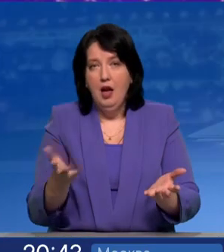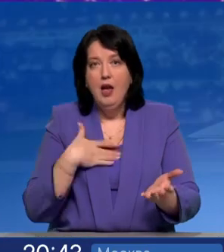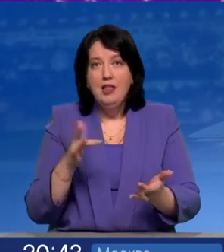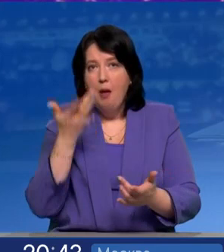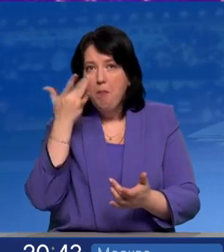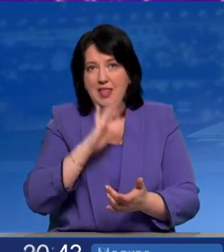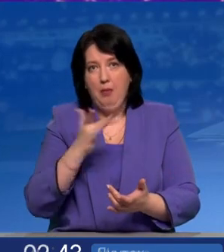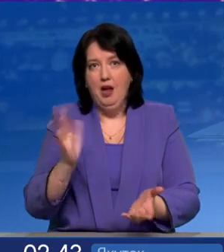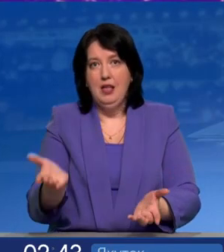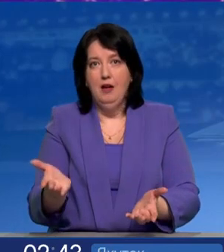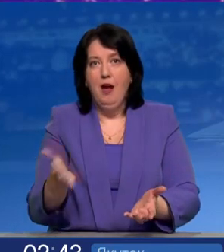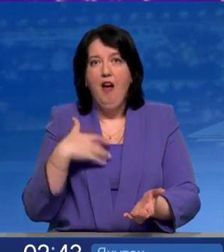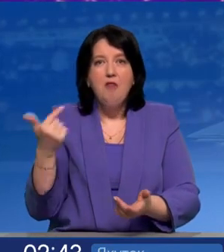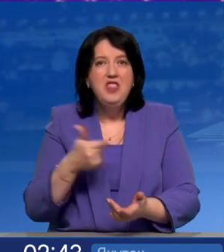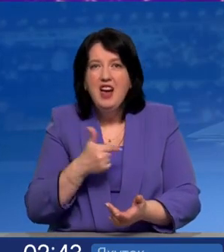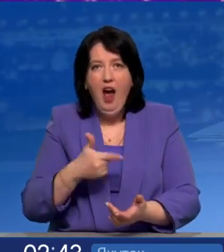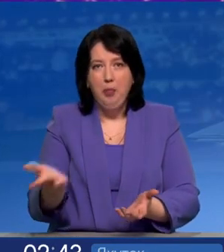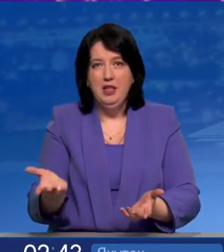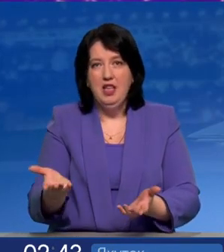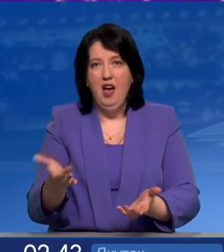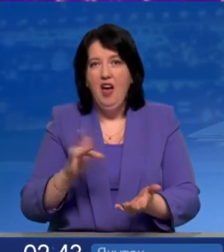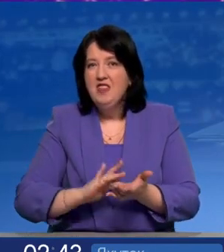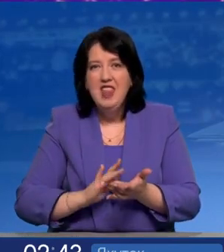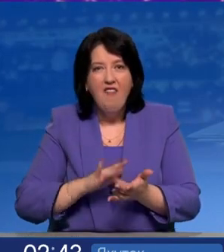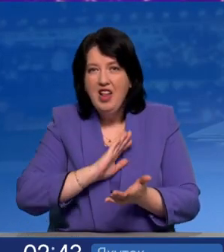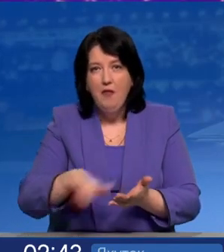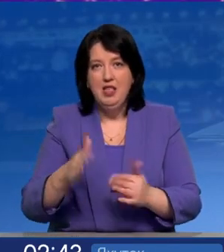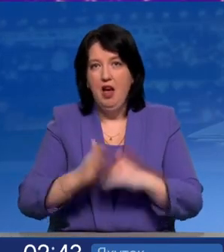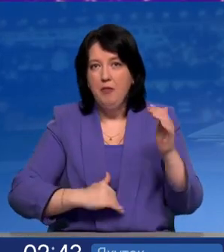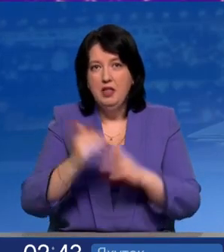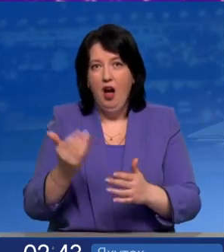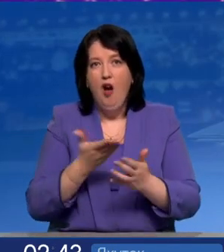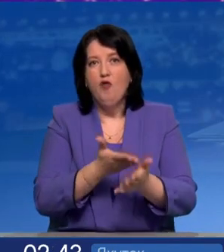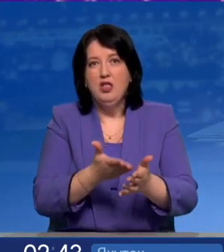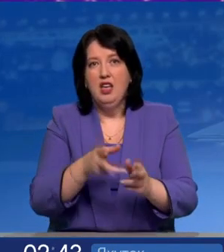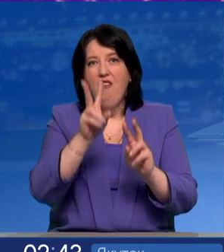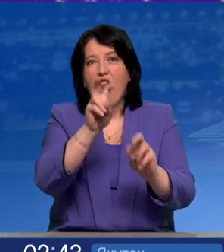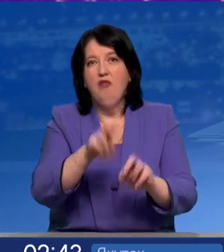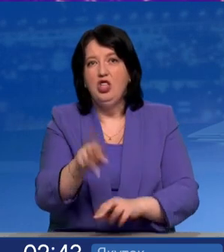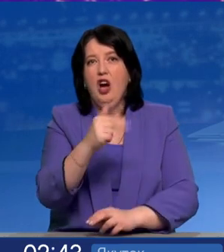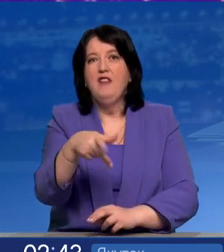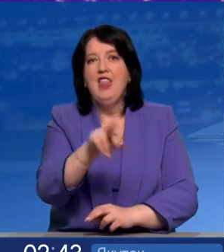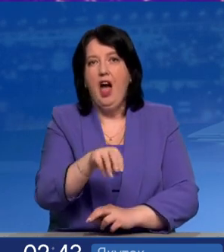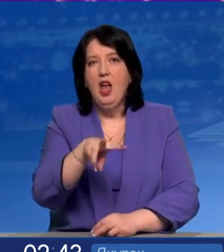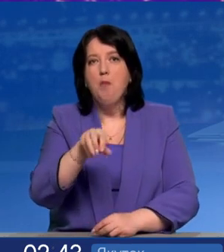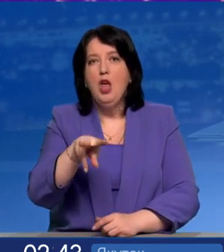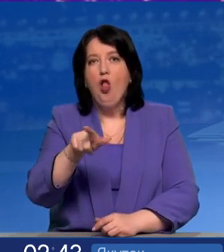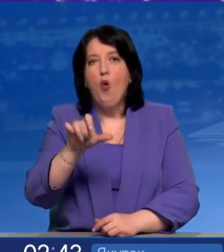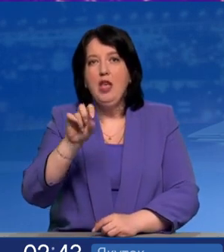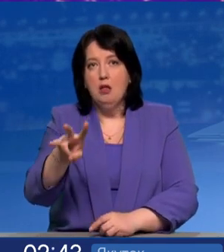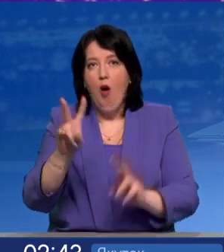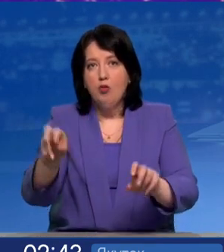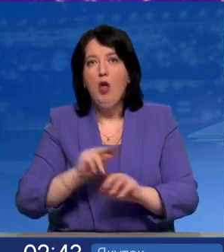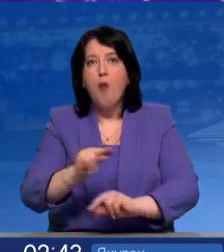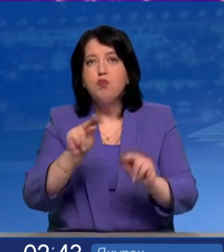безобразие. Неграмотные, неквалифицированные, вот эти Дани Милохины в кавычках, учат всю страну. И как